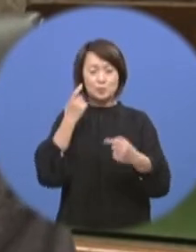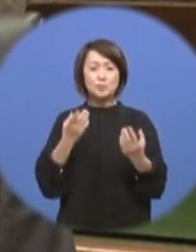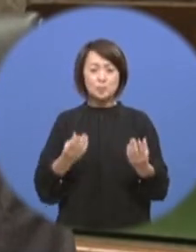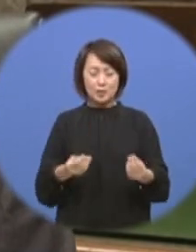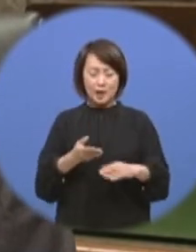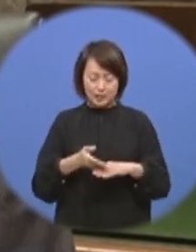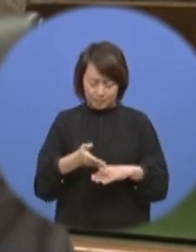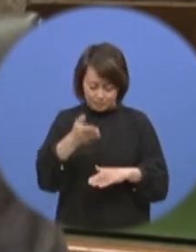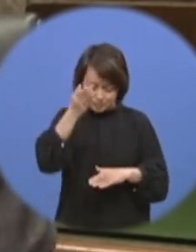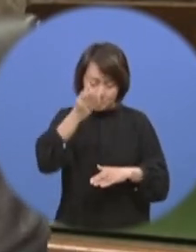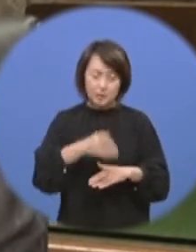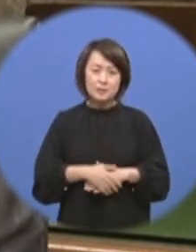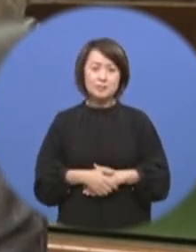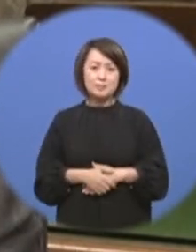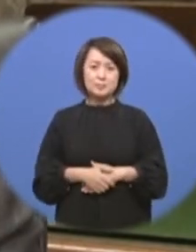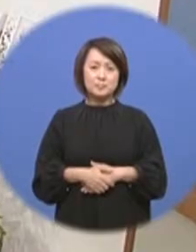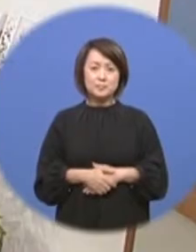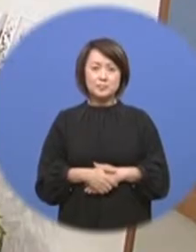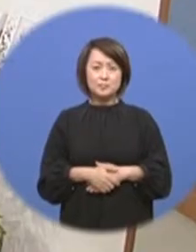ございました